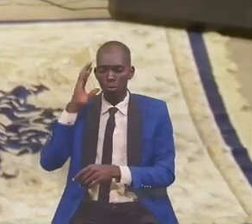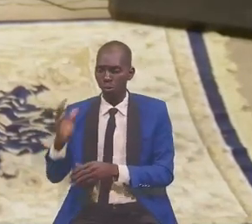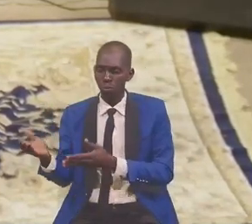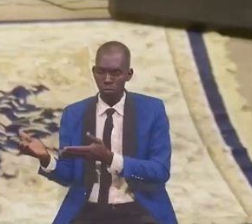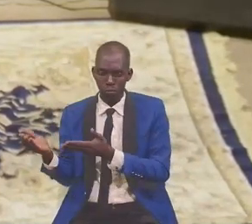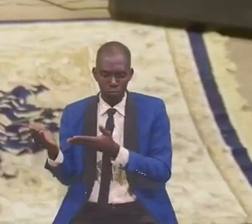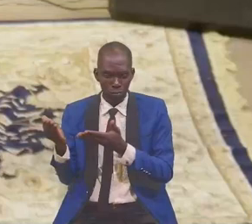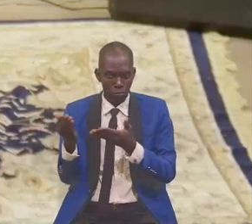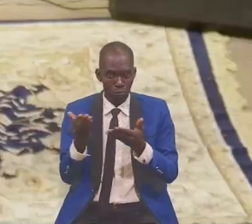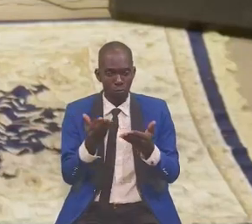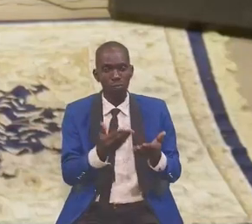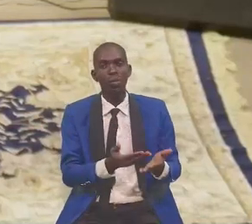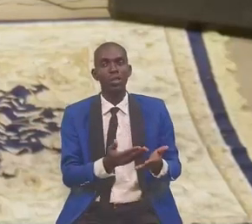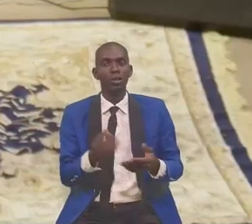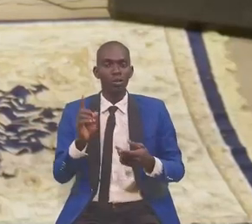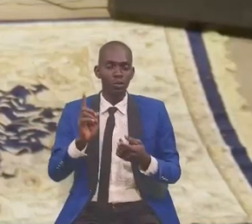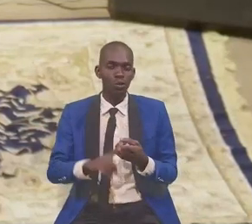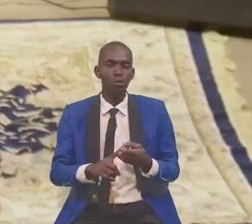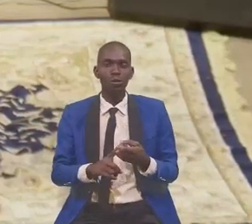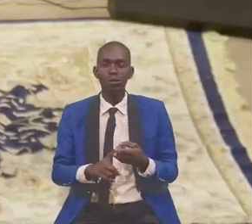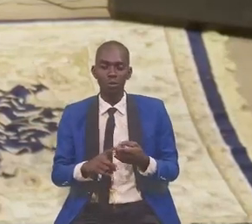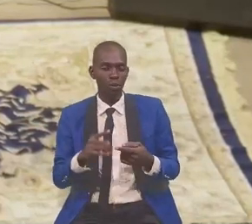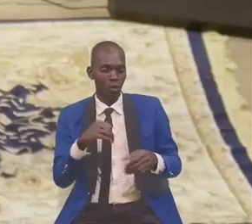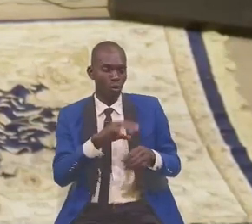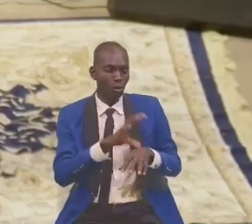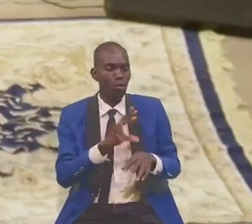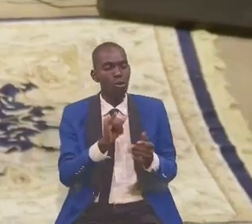Et quand le pasteur va commencer à prier,